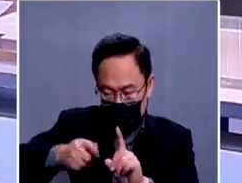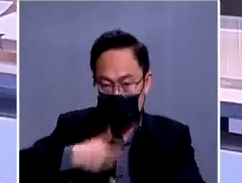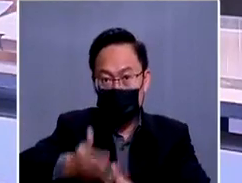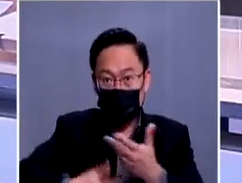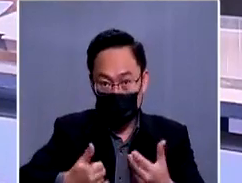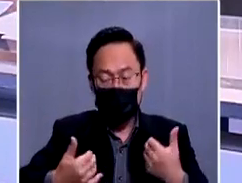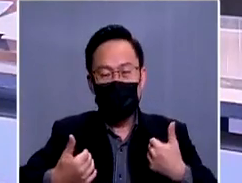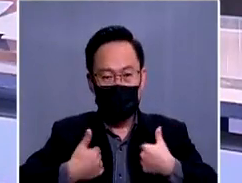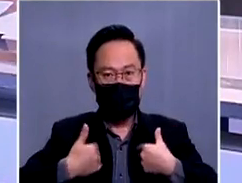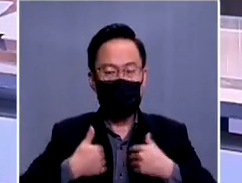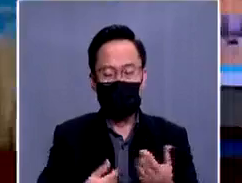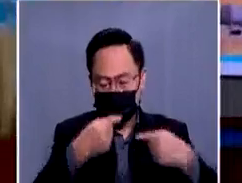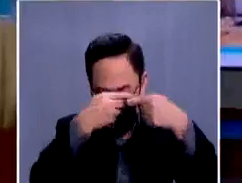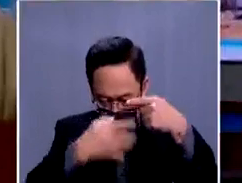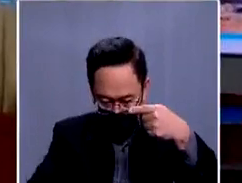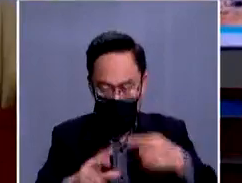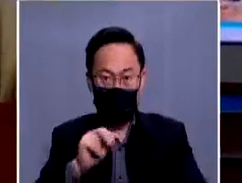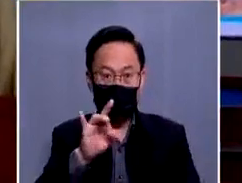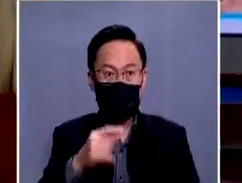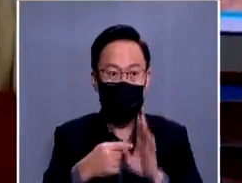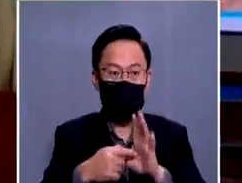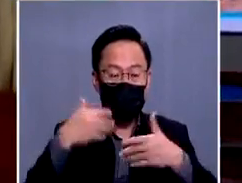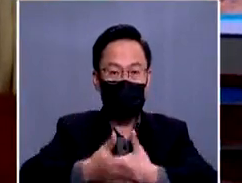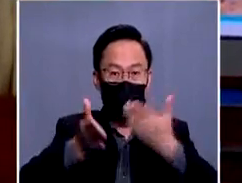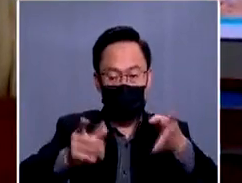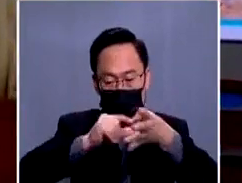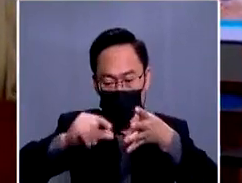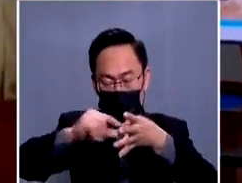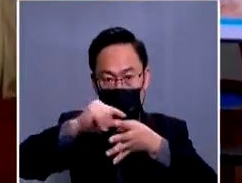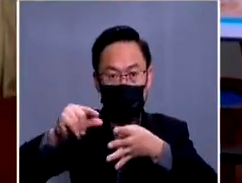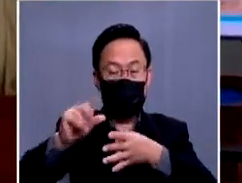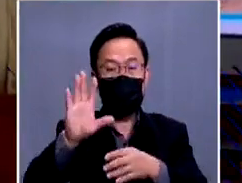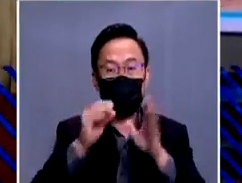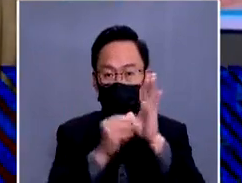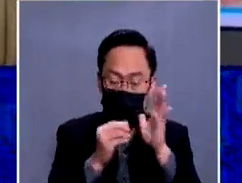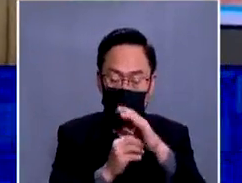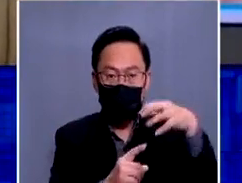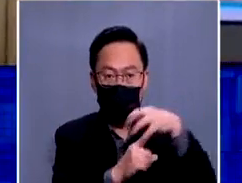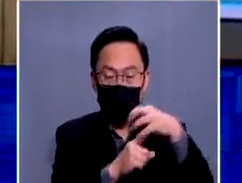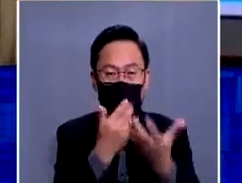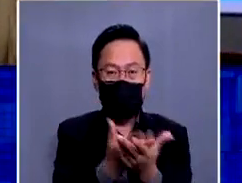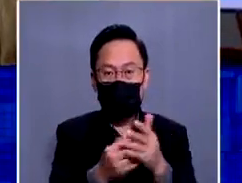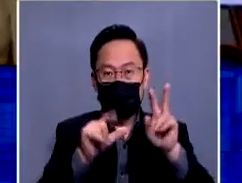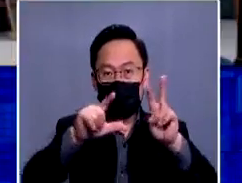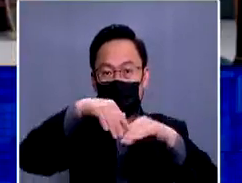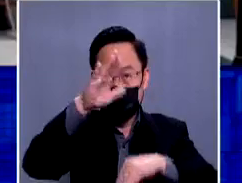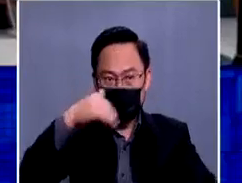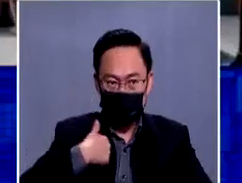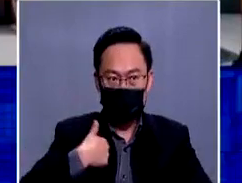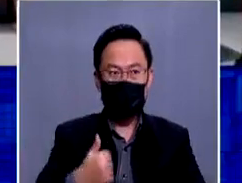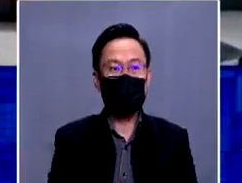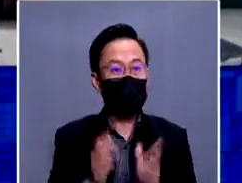คะทรัพย์สินที่ขายวันนี้เนี่ย38รายการมีตั้งแต่ห้องชุดคอนโดหรูทั้งในกรุงเทพแล้วก็พัทยาราคาตั้งแต่2ล้านบาทขึ้นไปนะคะที่